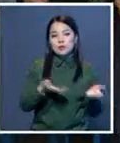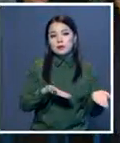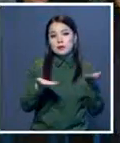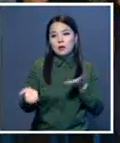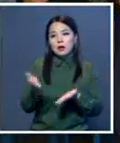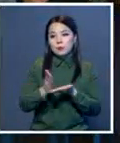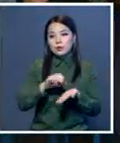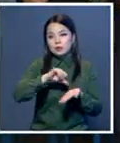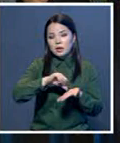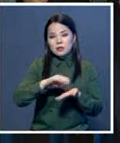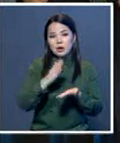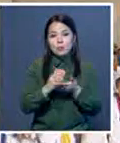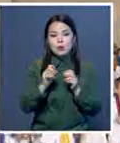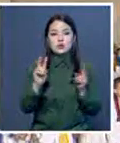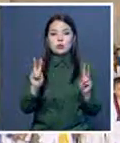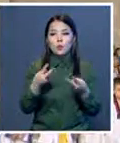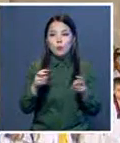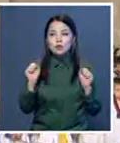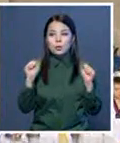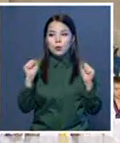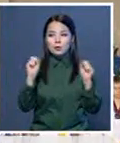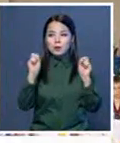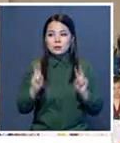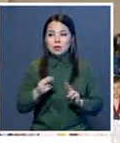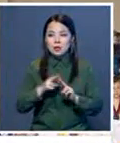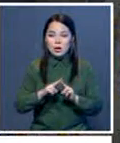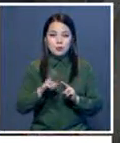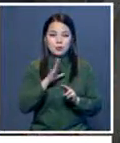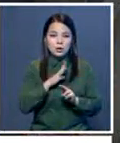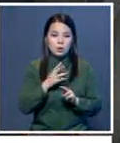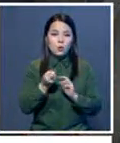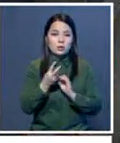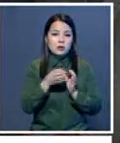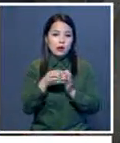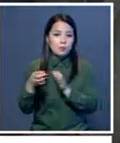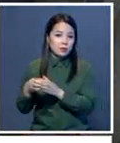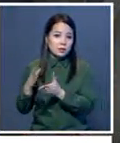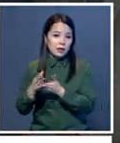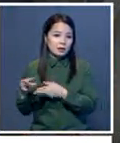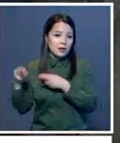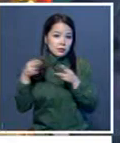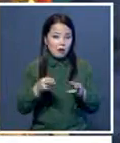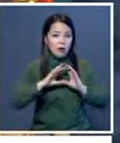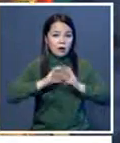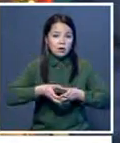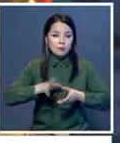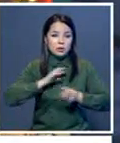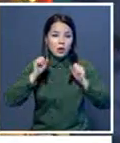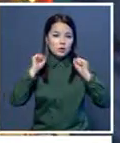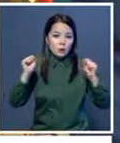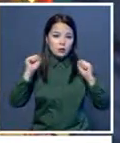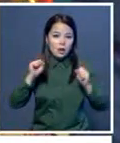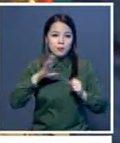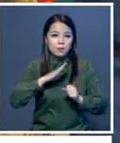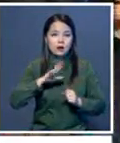Асқар Шайкиев атындағы спорт клубының 15 жылдығына арналған жарысқа 12 команда келді. Ал әлемдік спортты намысымызды асқақтатып жүрген